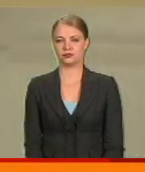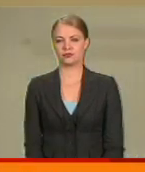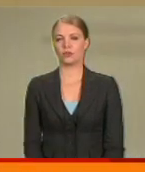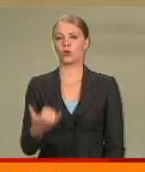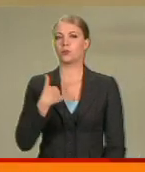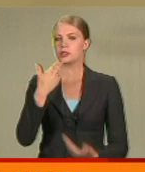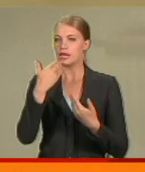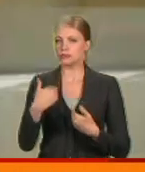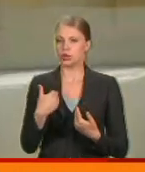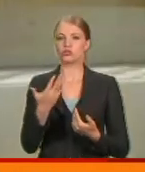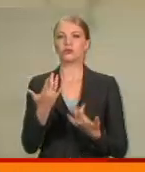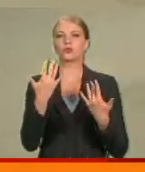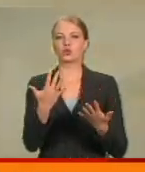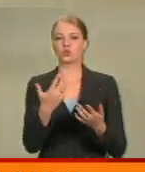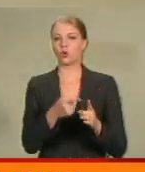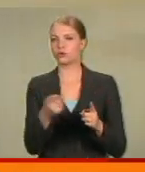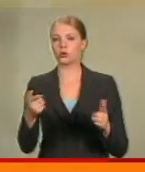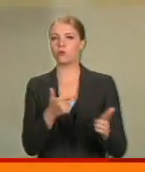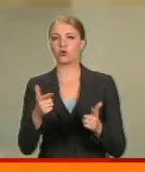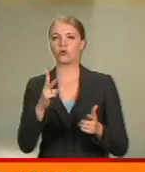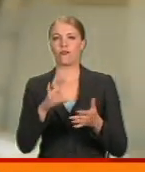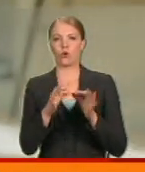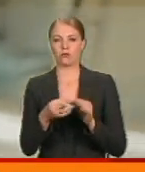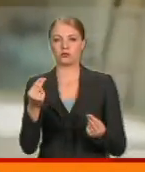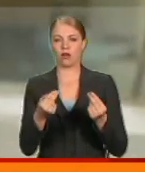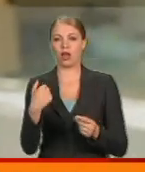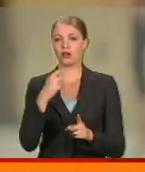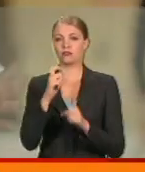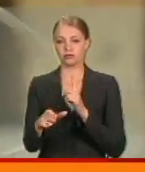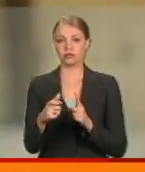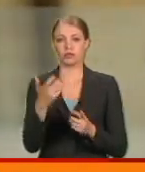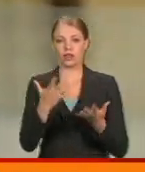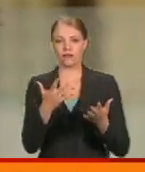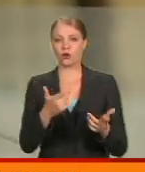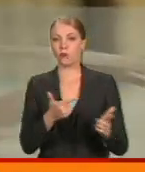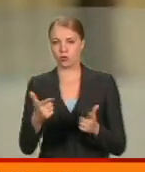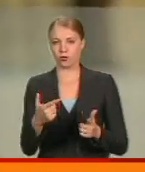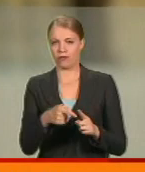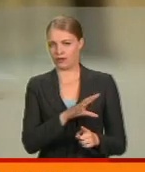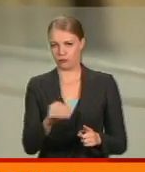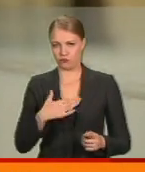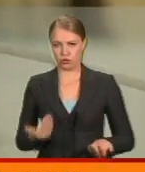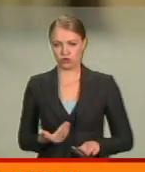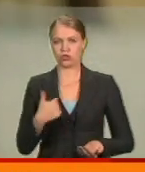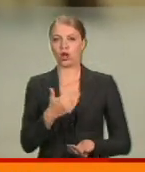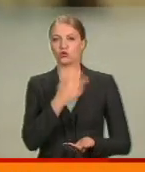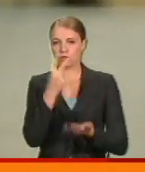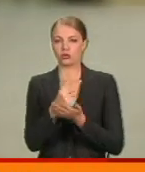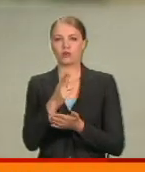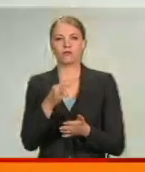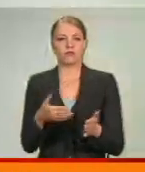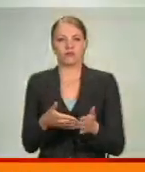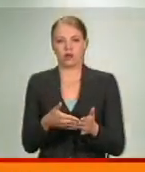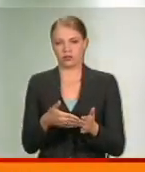От мене спрашивають, скільки длиться підготовка к Олімпійським іграм? А я відповідаю, що вона, мабуть, длилась всю свою життя. Я хочу показати свій максимум, правда.